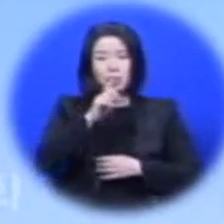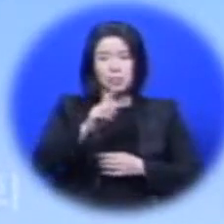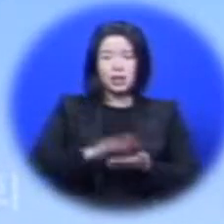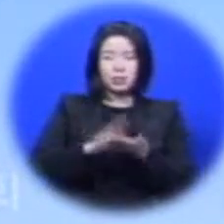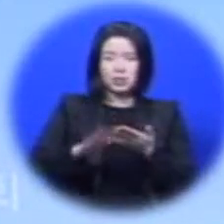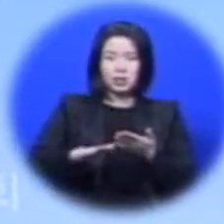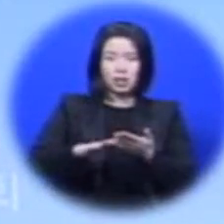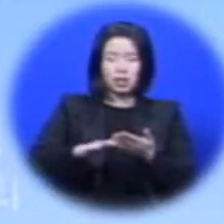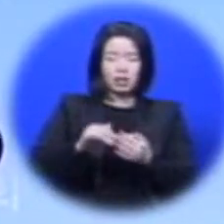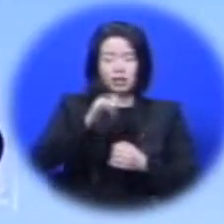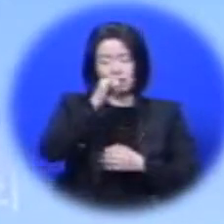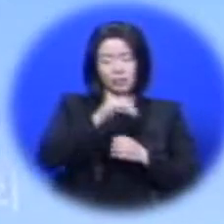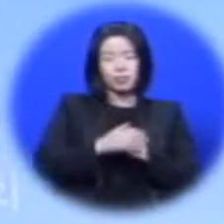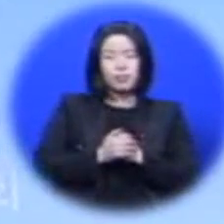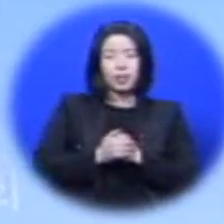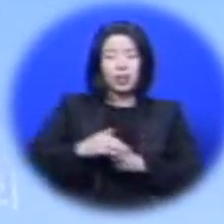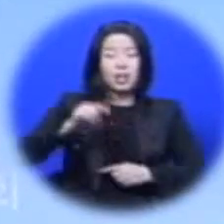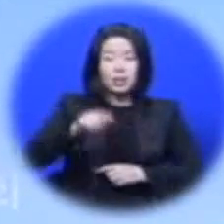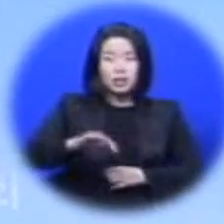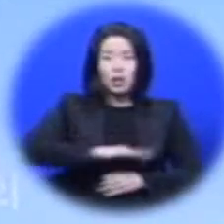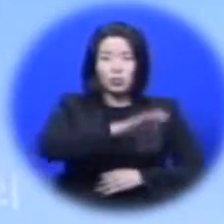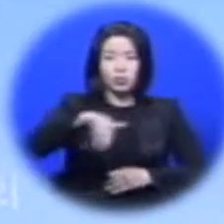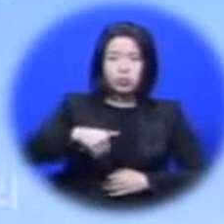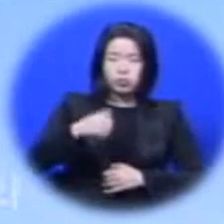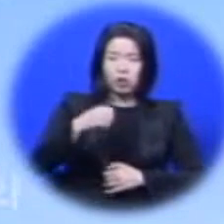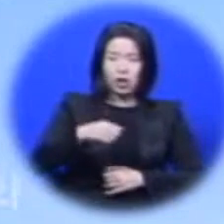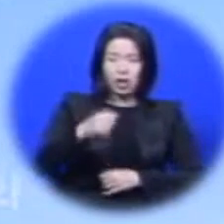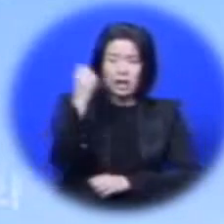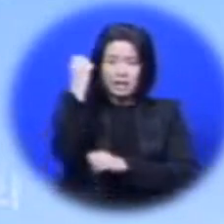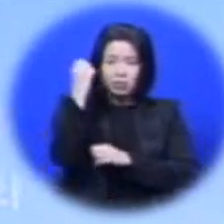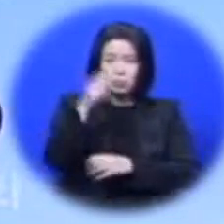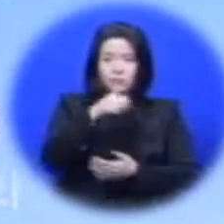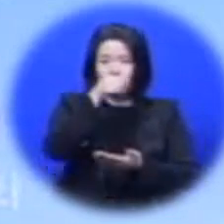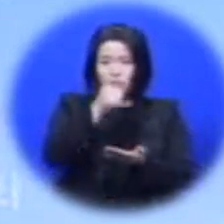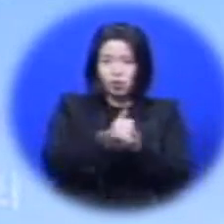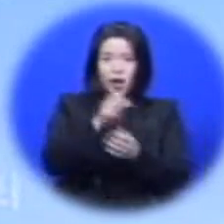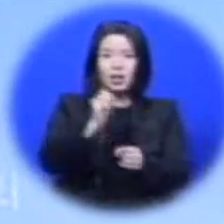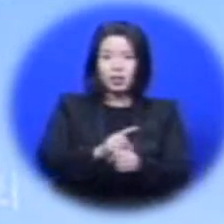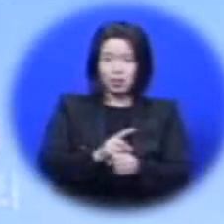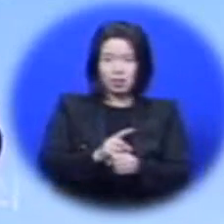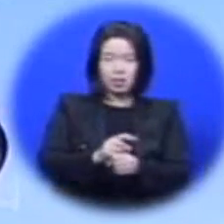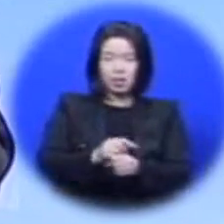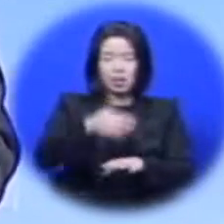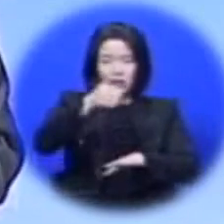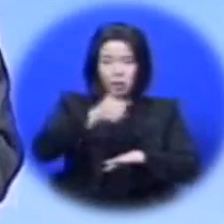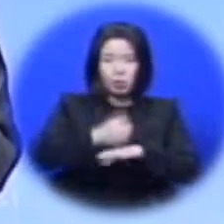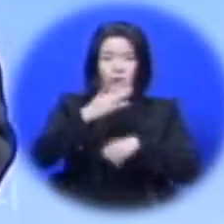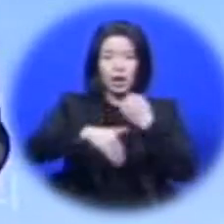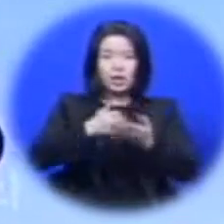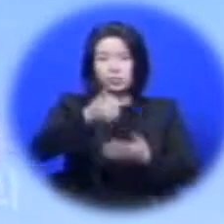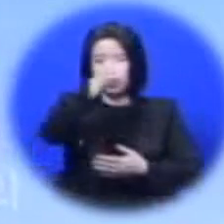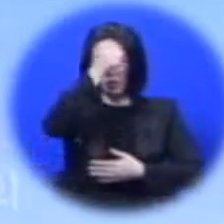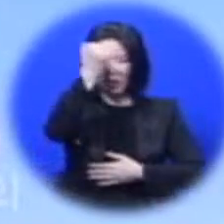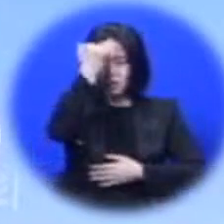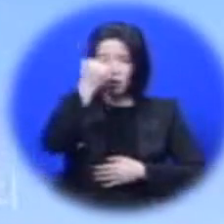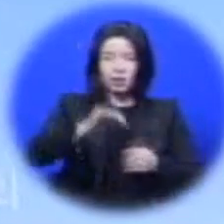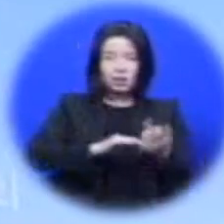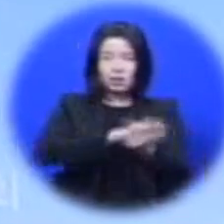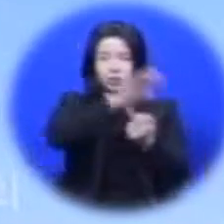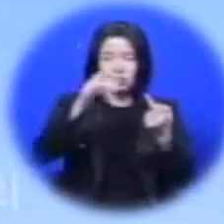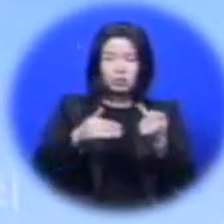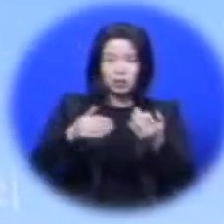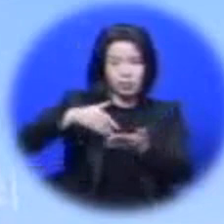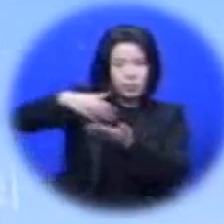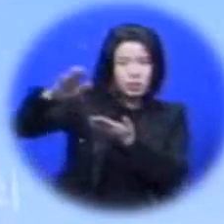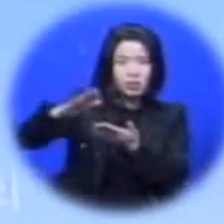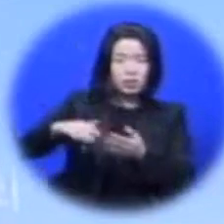창세기를 보면. 그게 우리의 죄성입니다. 그래서 결국은 하나님이 아담과 하와를 에덴 동산에 쫓아내시고